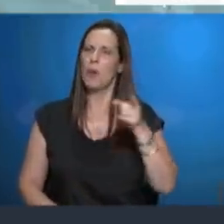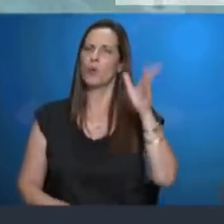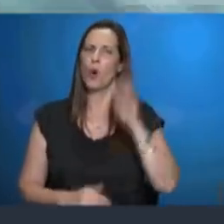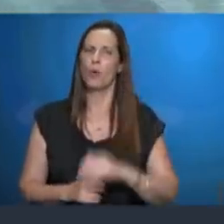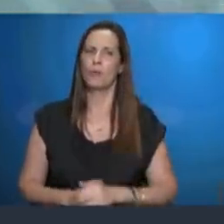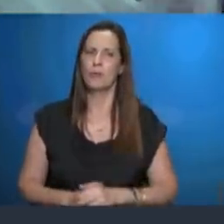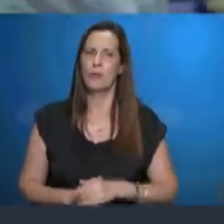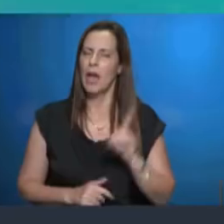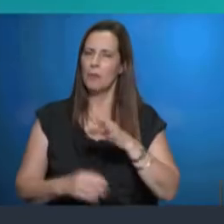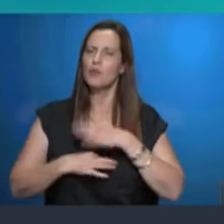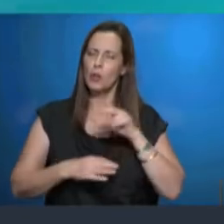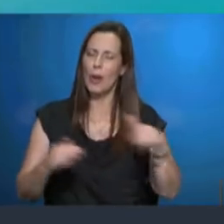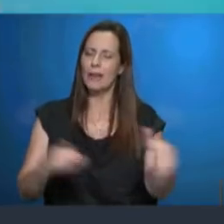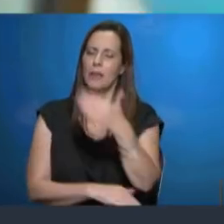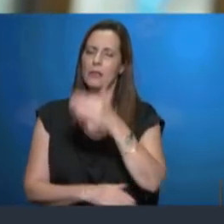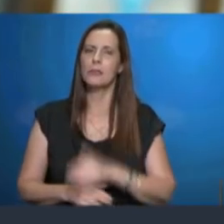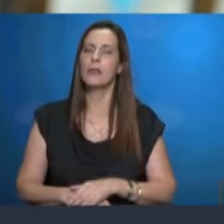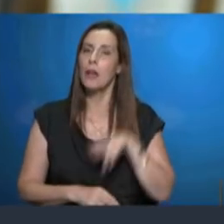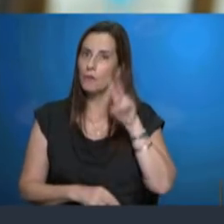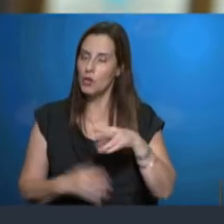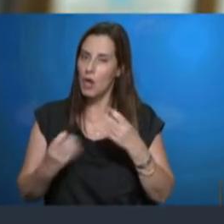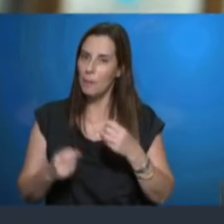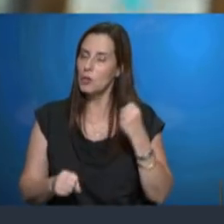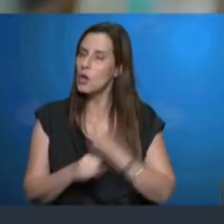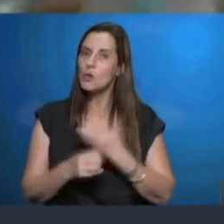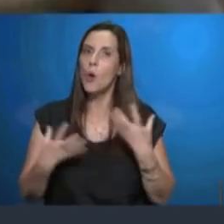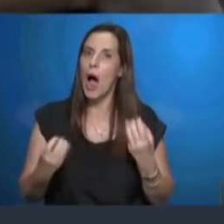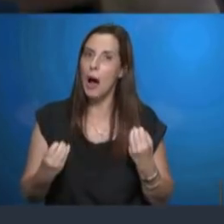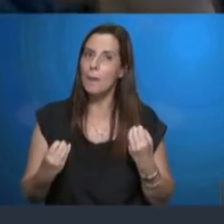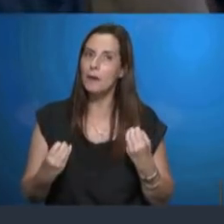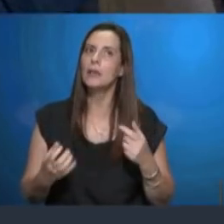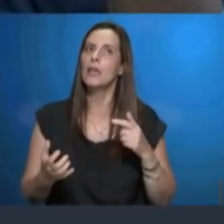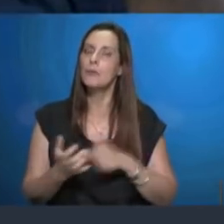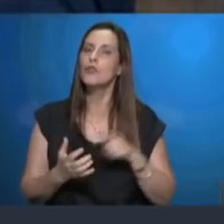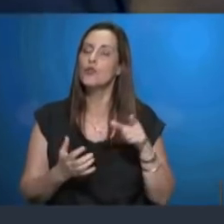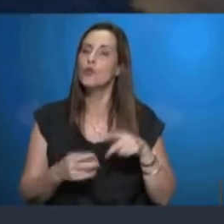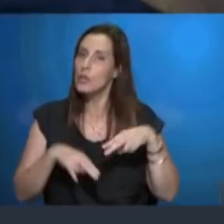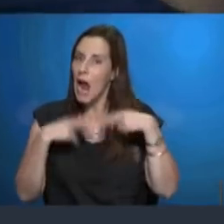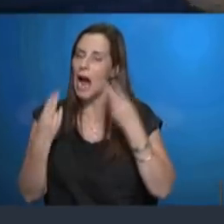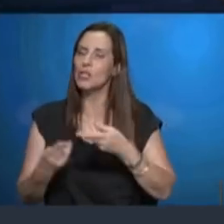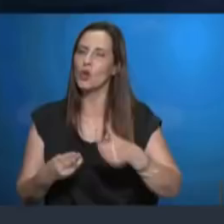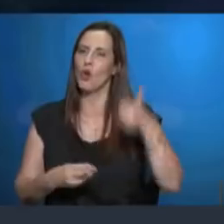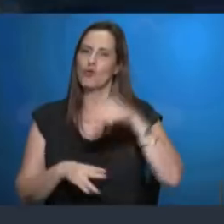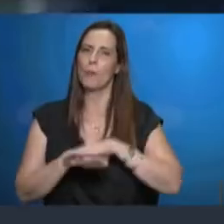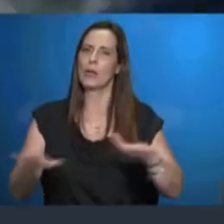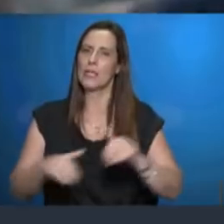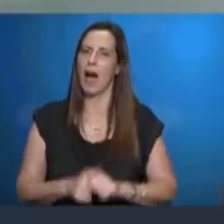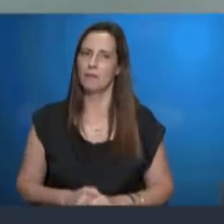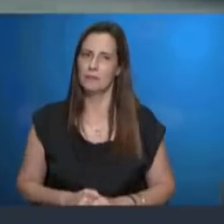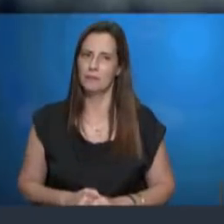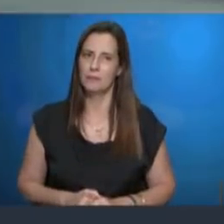הם לא מתאמן, אתה יכול להיכנס. ויש לא מעט שיעשו הרבה כדי שהוא יישב שוב על כיסא ראש העיר.